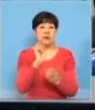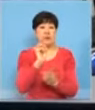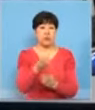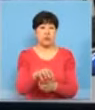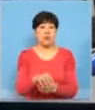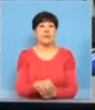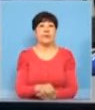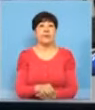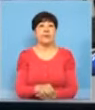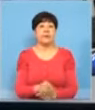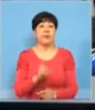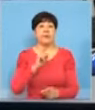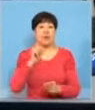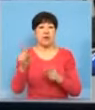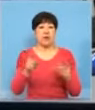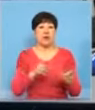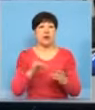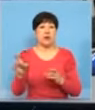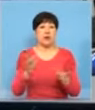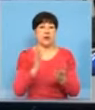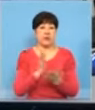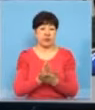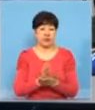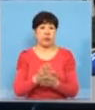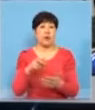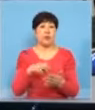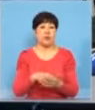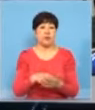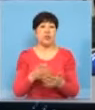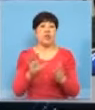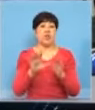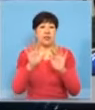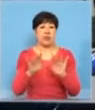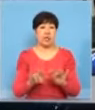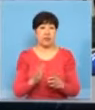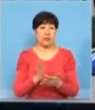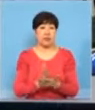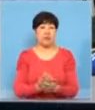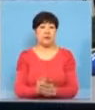всех отдаленных районах есть почта, где есть автоматизация, то есть интернет. Мы там будем продавать эти билеты.